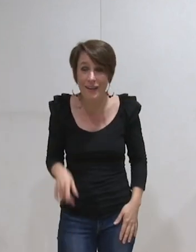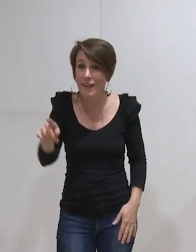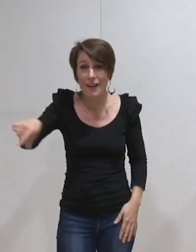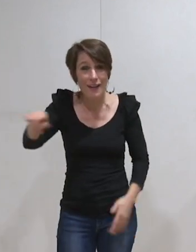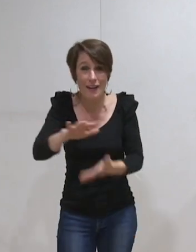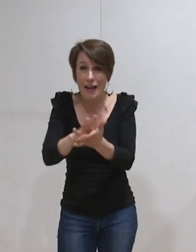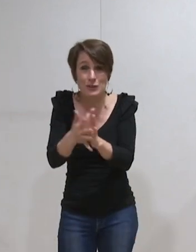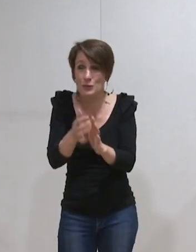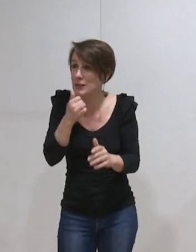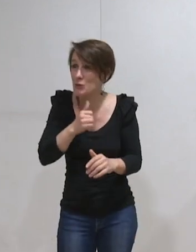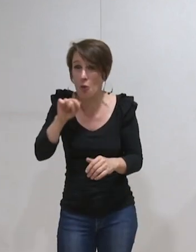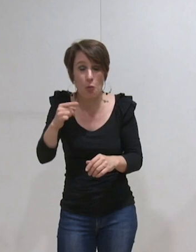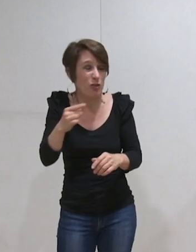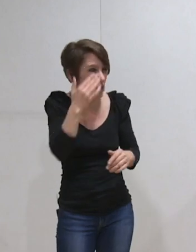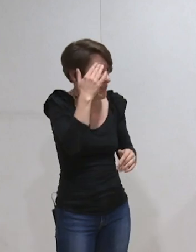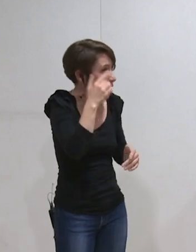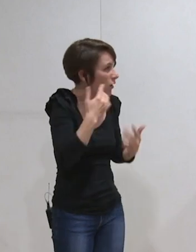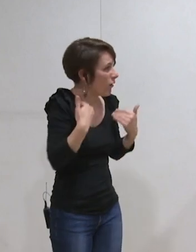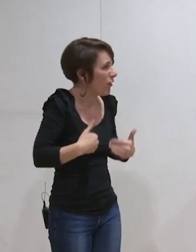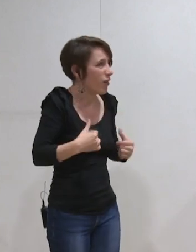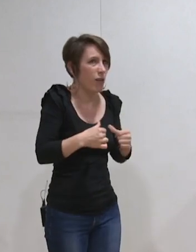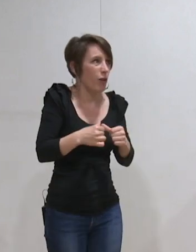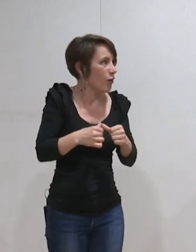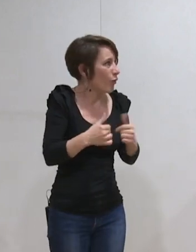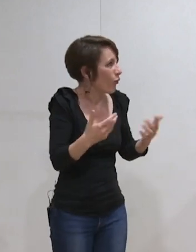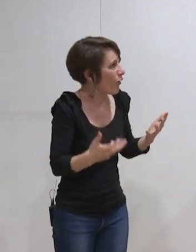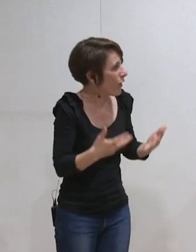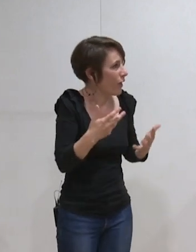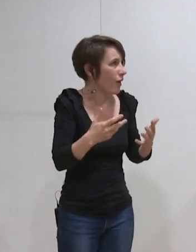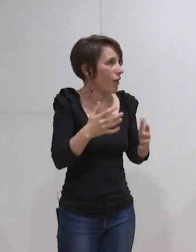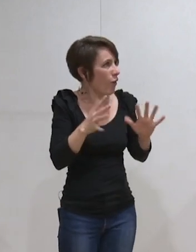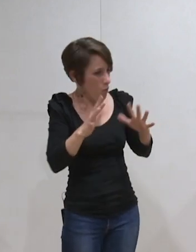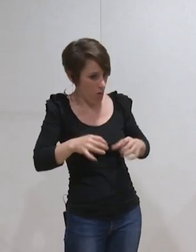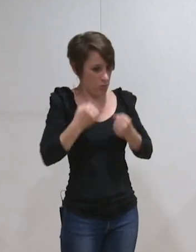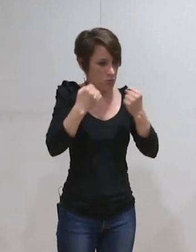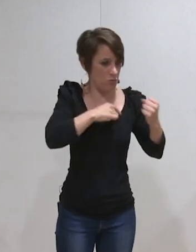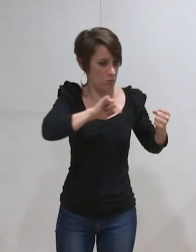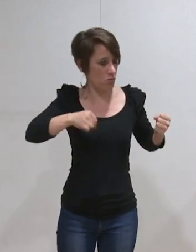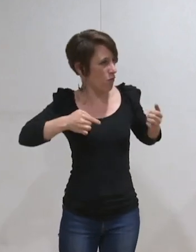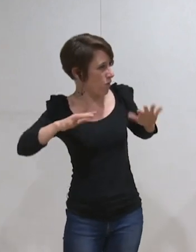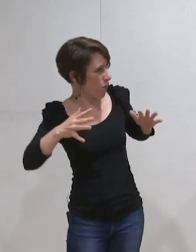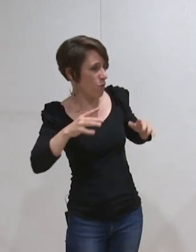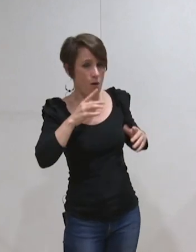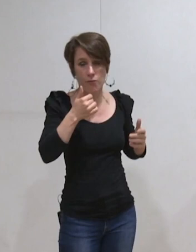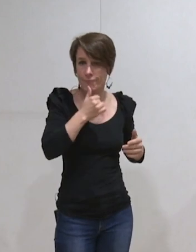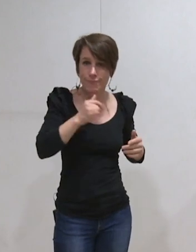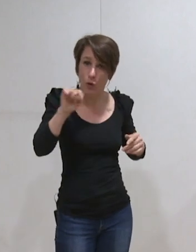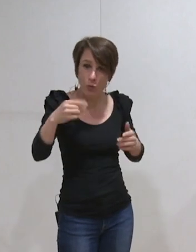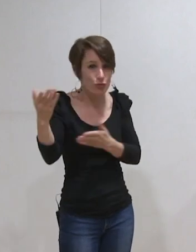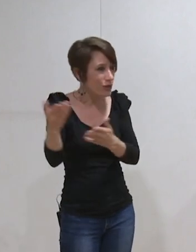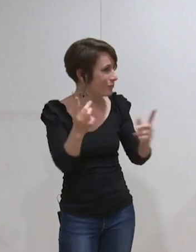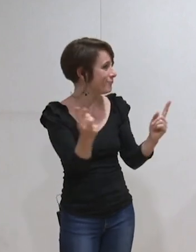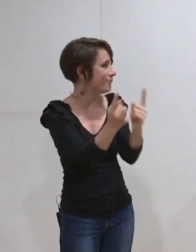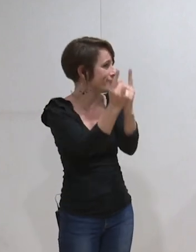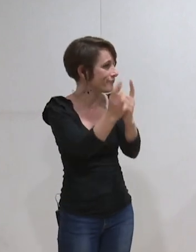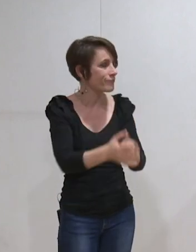attendez d'elles et comment elles vont pouvoir essayer de tirer leur épingle du jeu dans ce dans cette confrontation avec